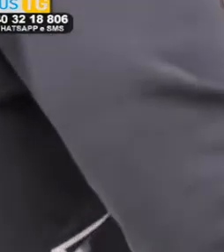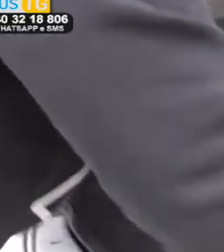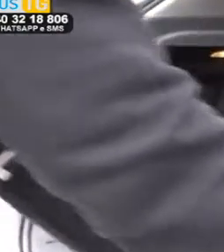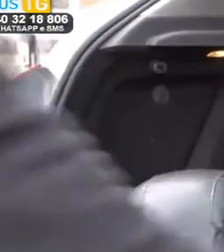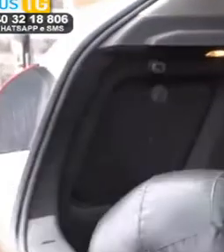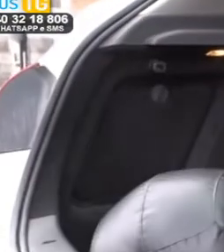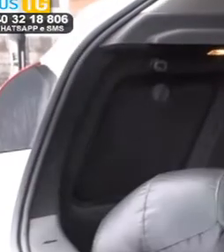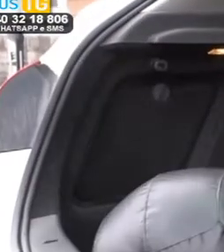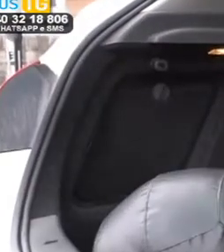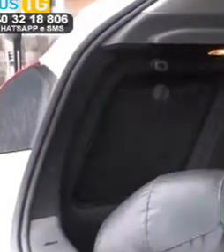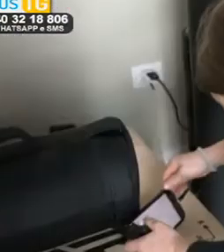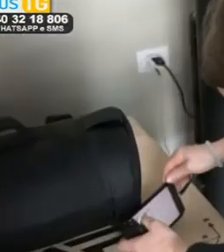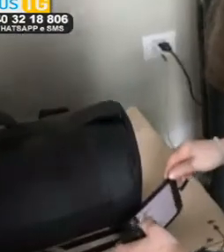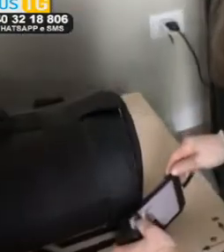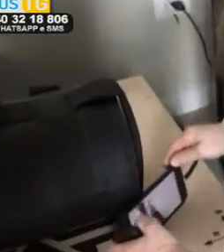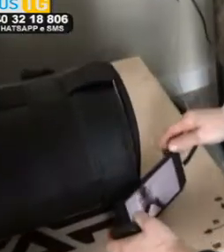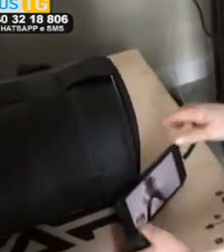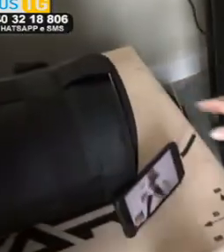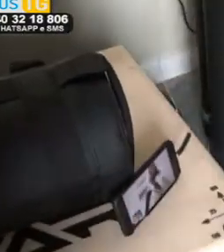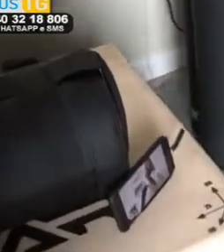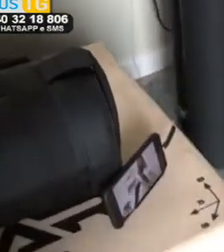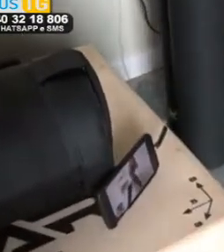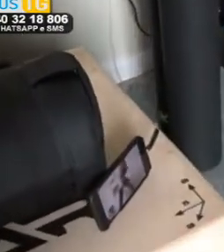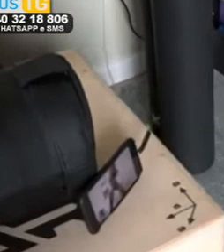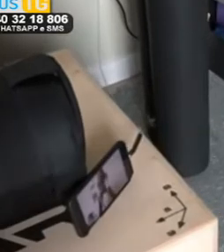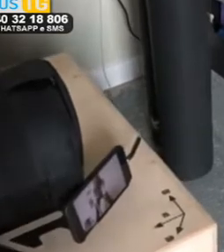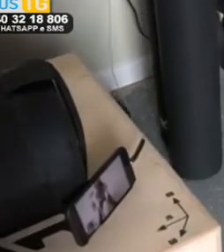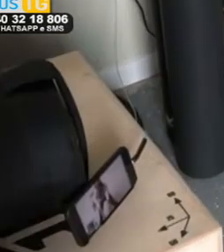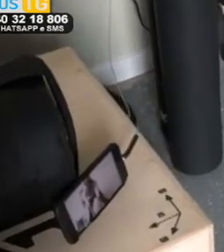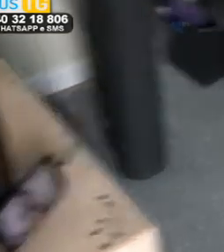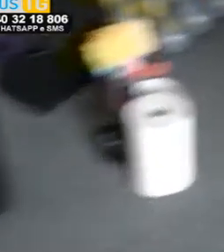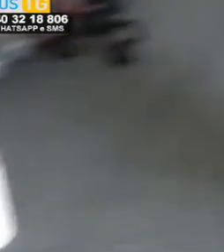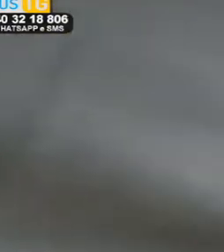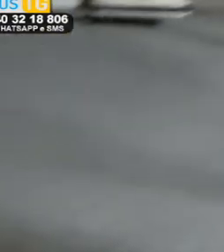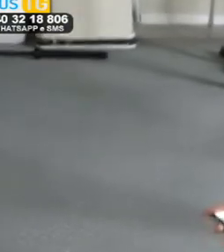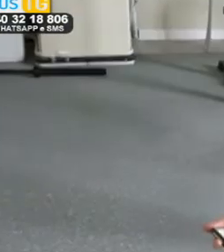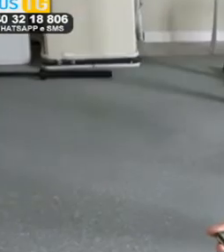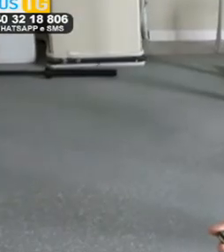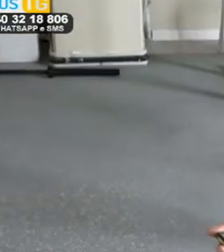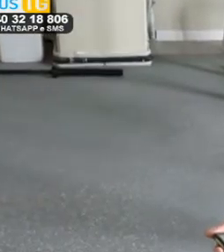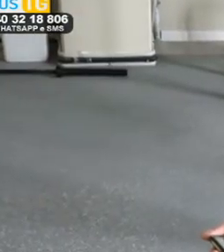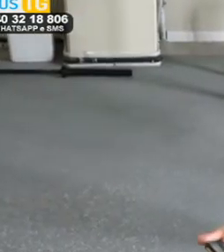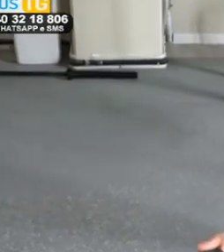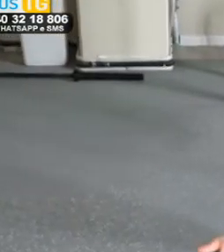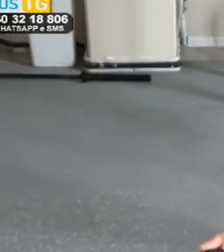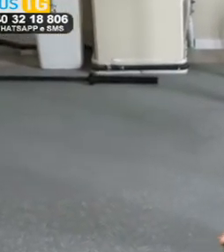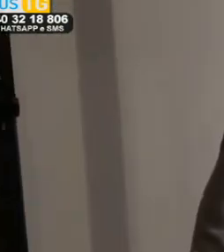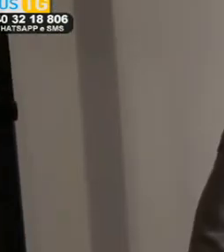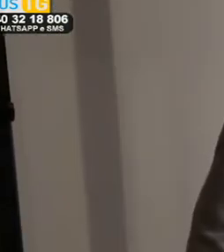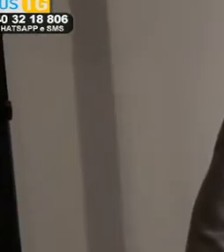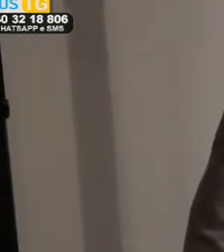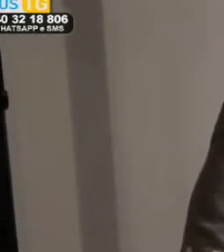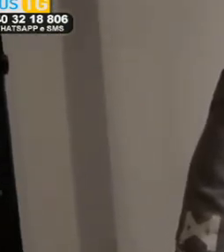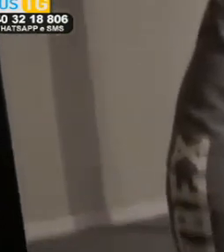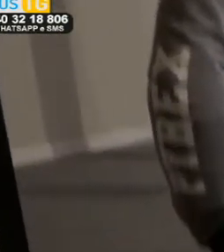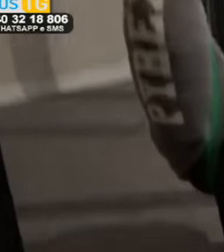dove svolgere lezioni individuali. Ha dato vita ad una palestra itinerante, meno clienti, ma il lavoro continua ed è in regola.